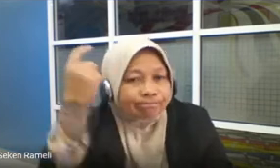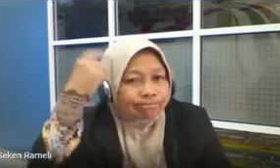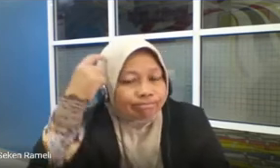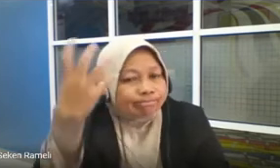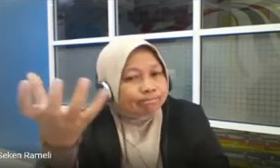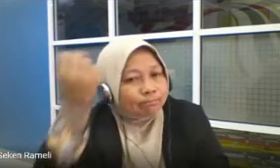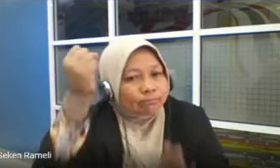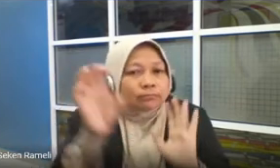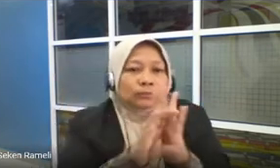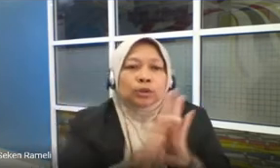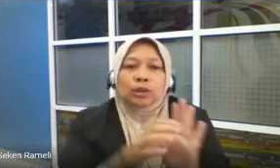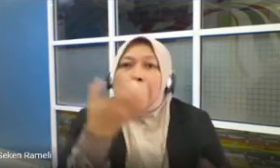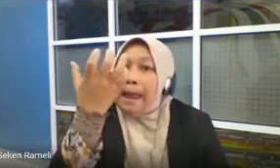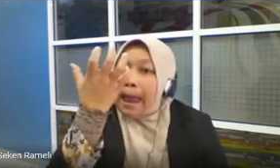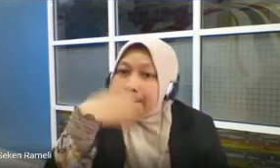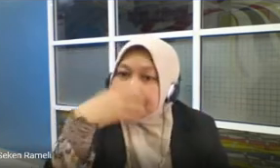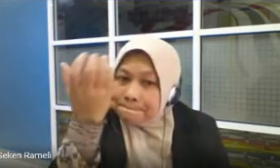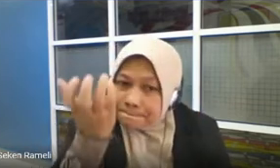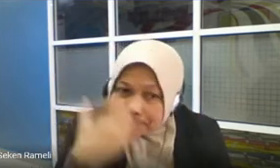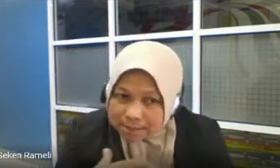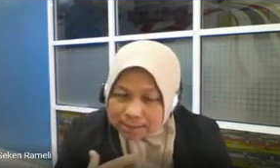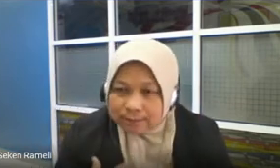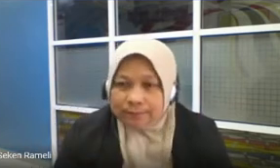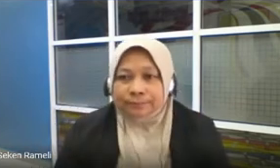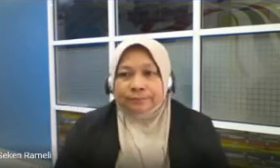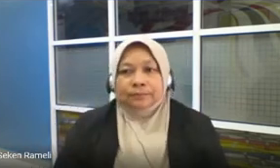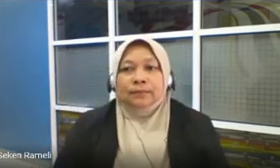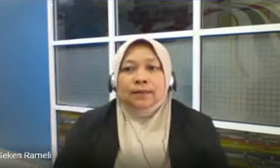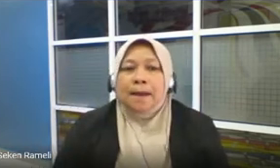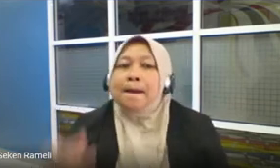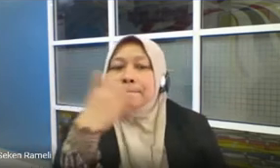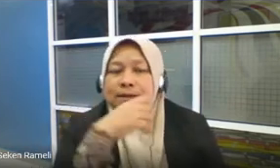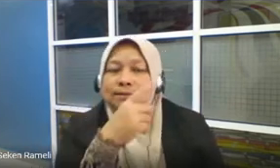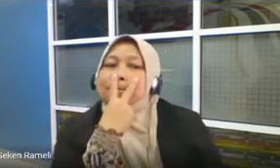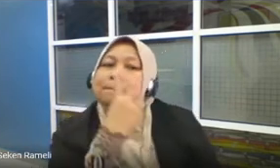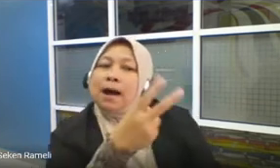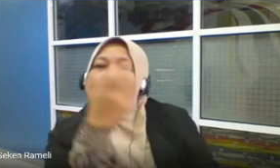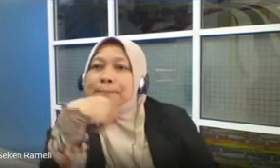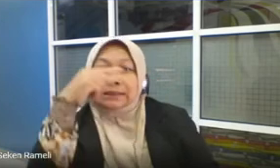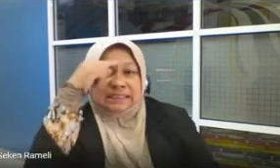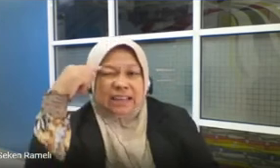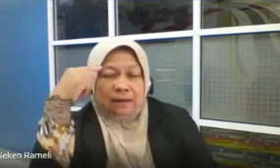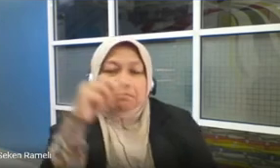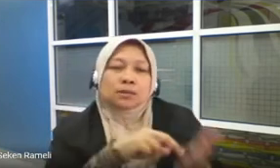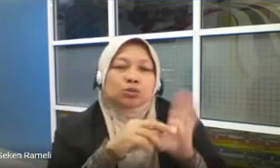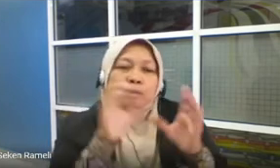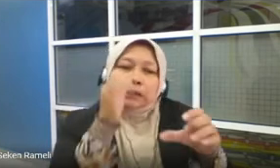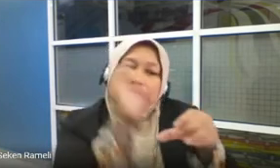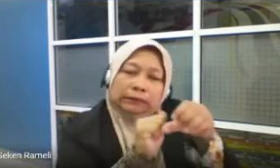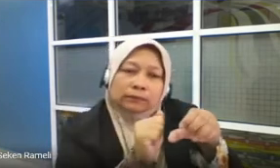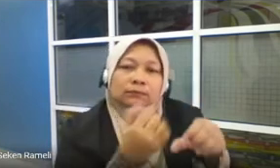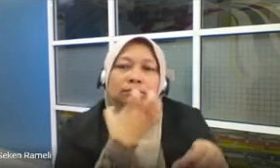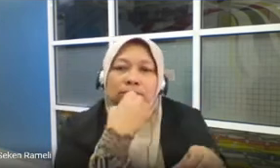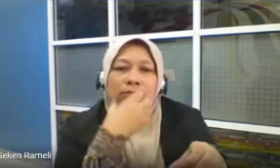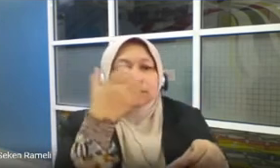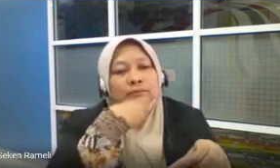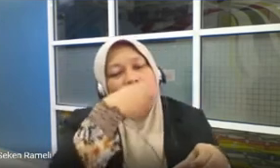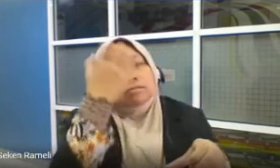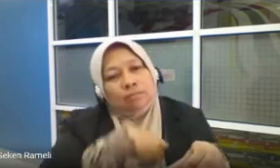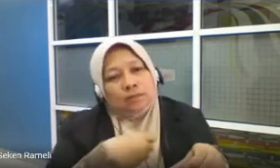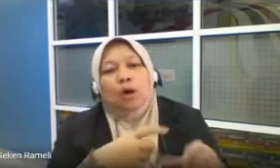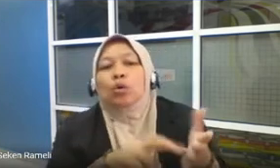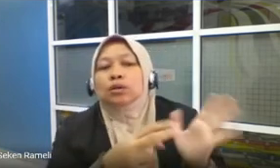Macam contohnya apple, okay, apple kena ngap, itu menunjukkan kita nampak buah apple hitam yang kena gigit sebahagiannya tu, kita tahu dah